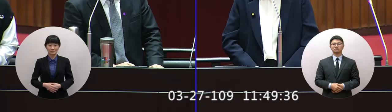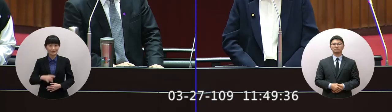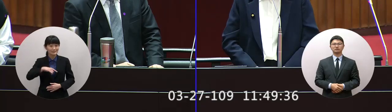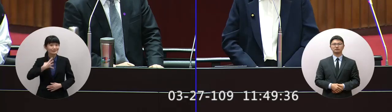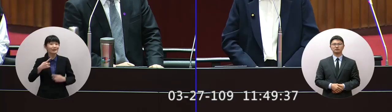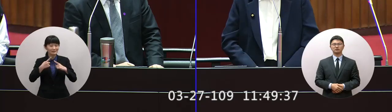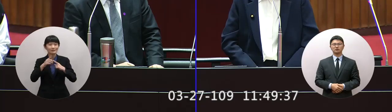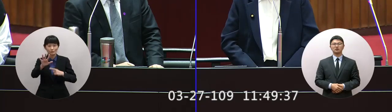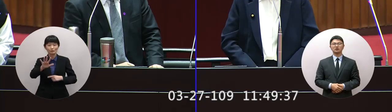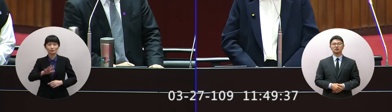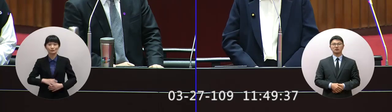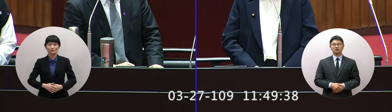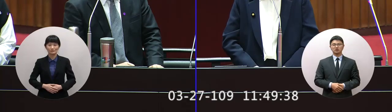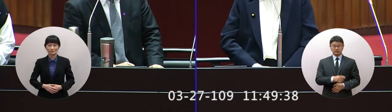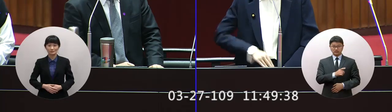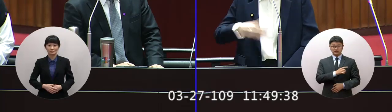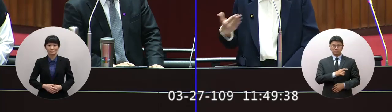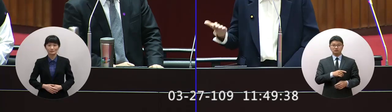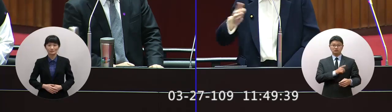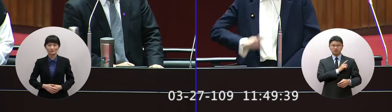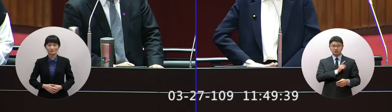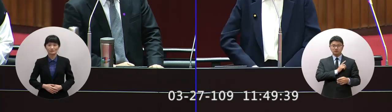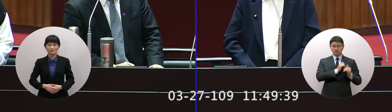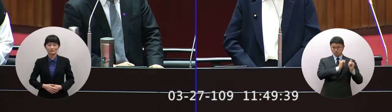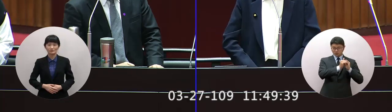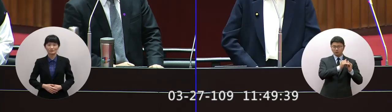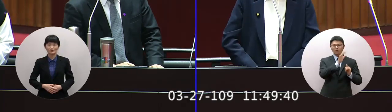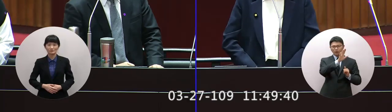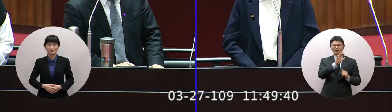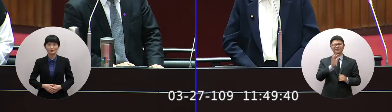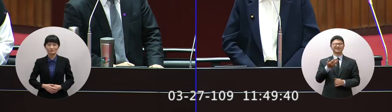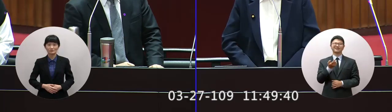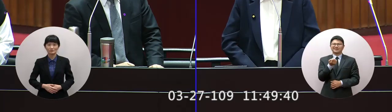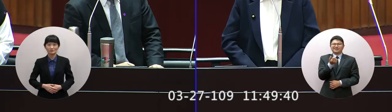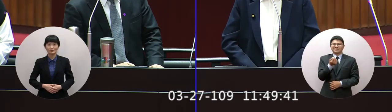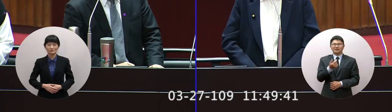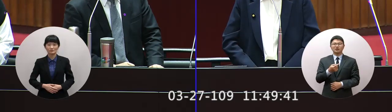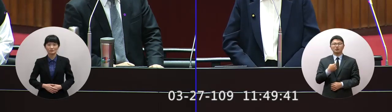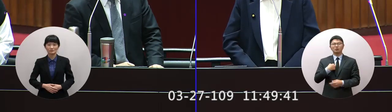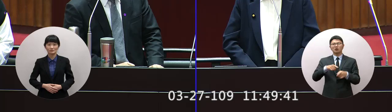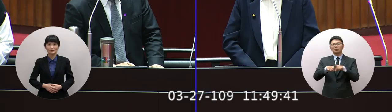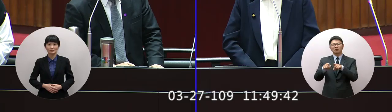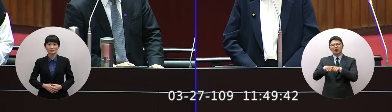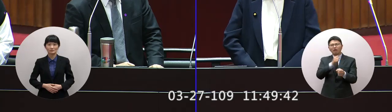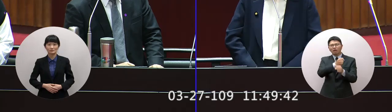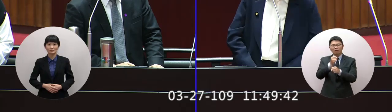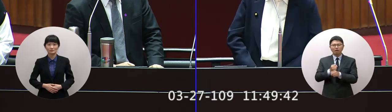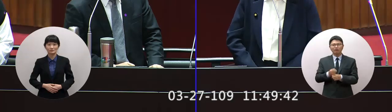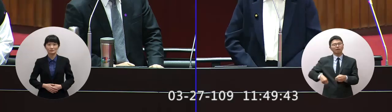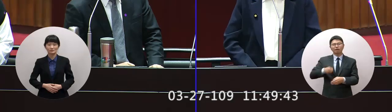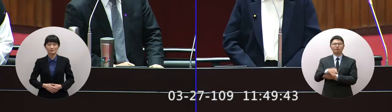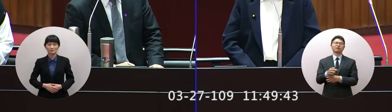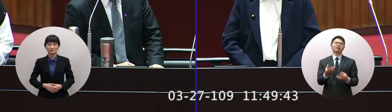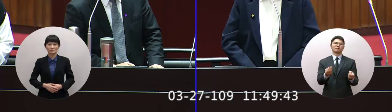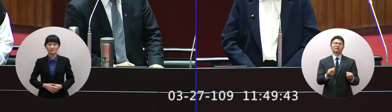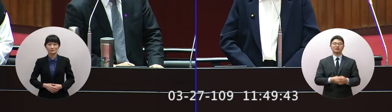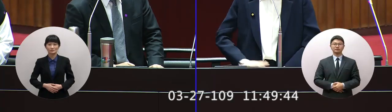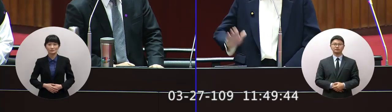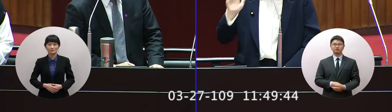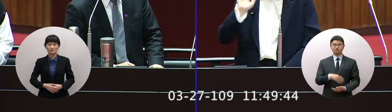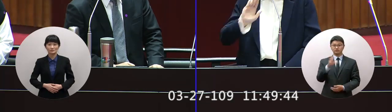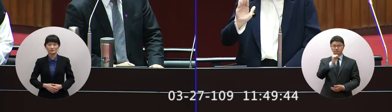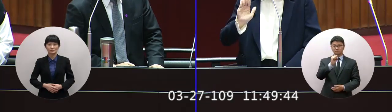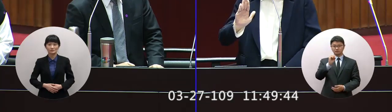人， 也有自然的， 对是小部分，不过大部分还不是我们这些上班族平民老百姓。那 SCIS 的方法